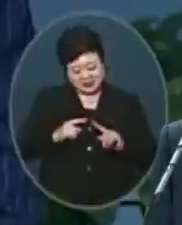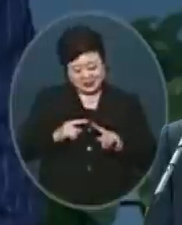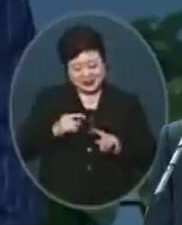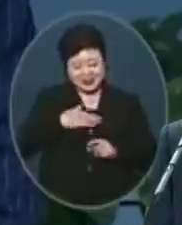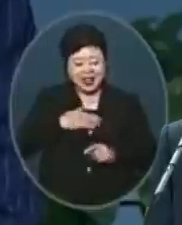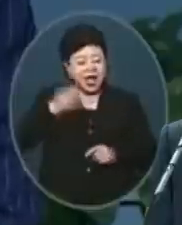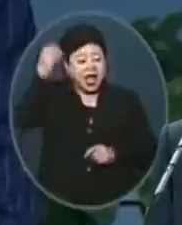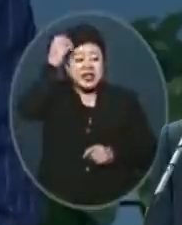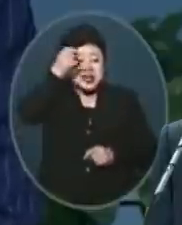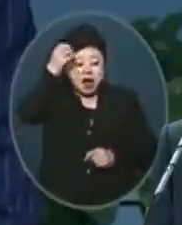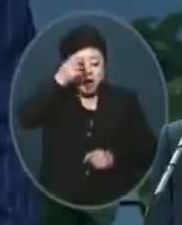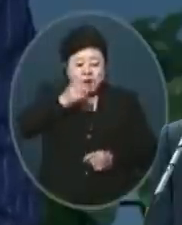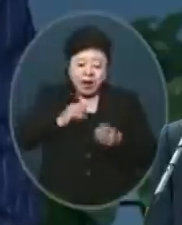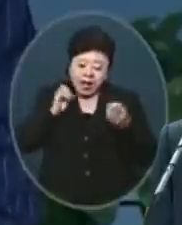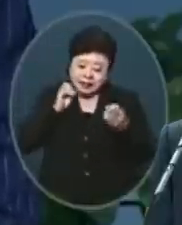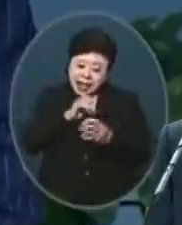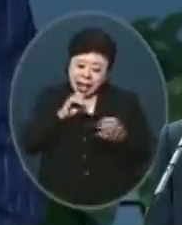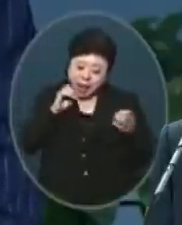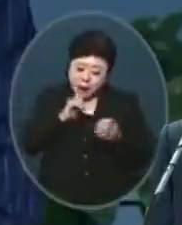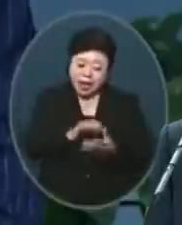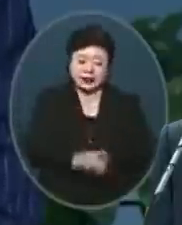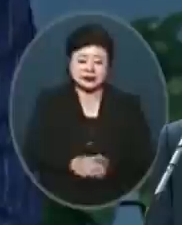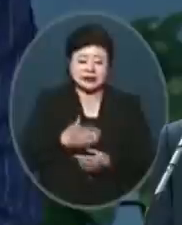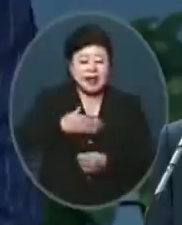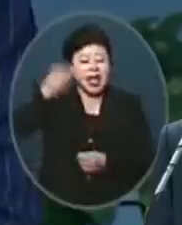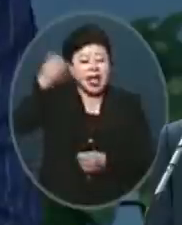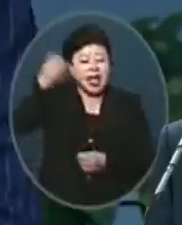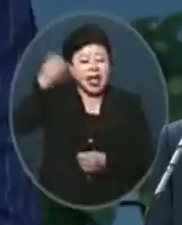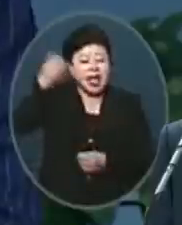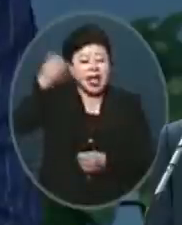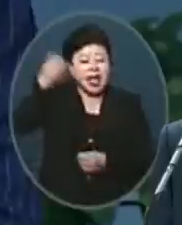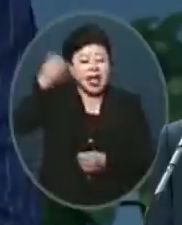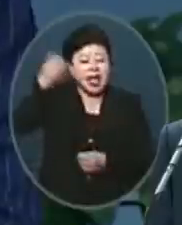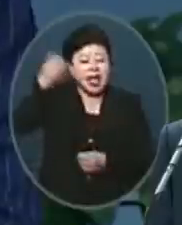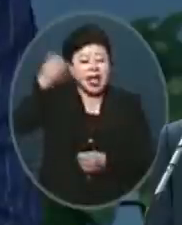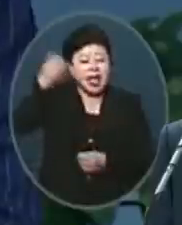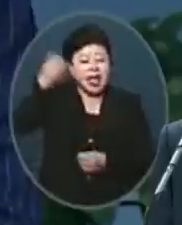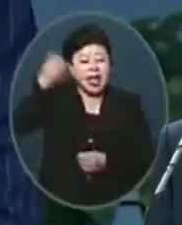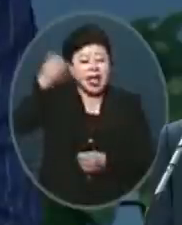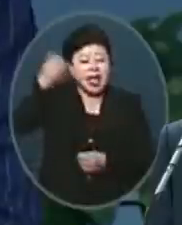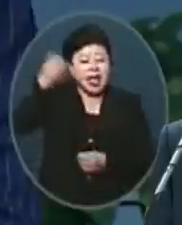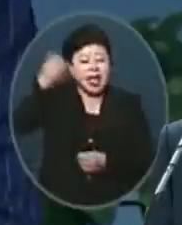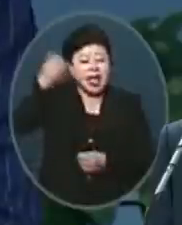내 영과 대화해서 내 영이